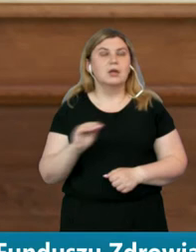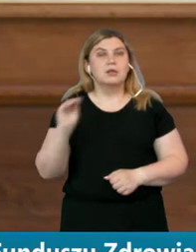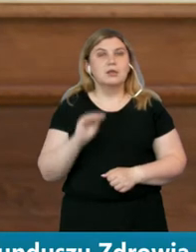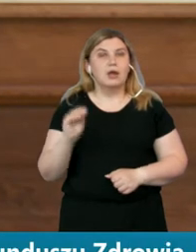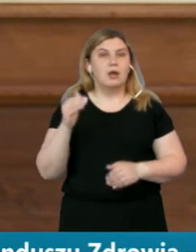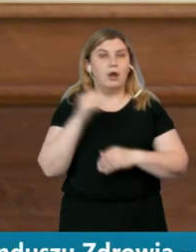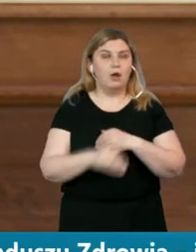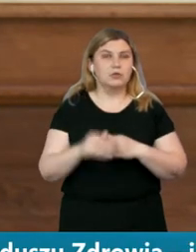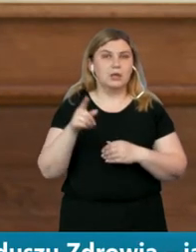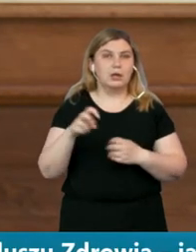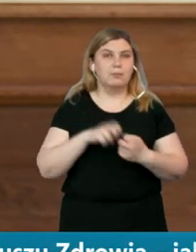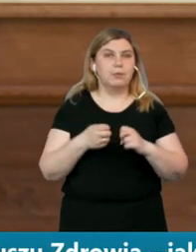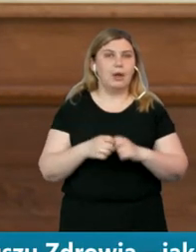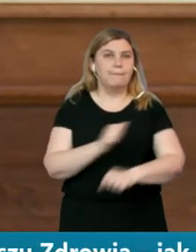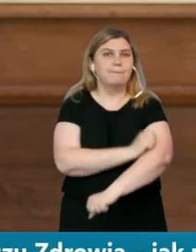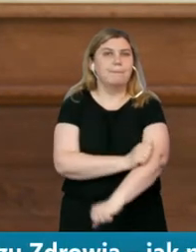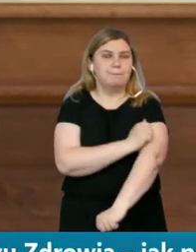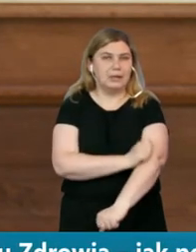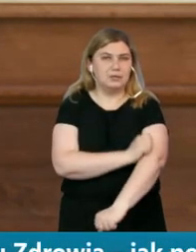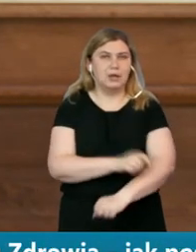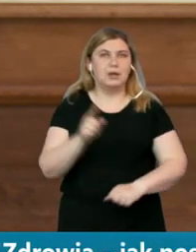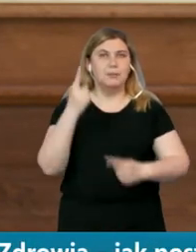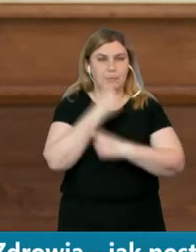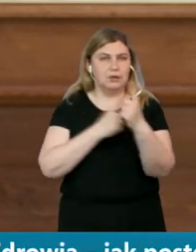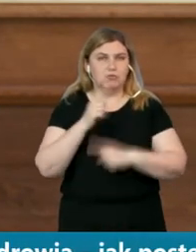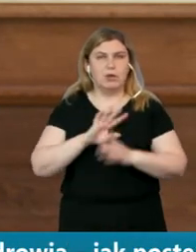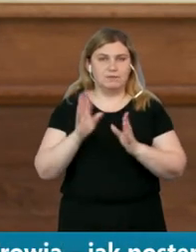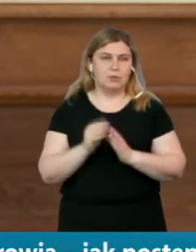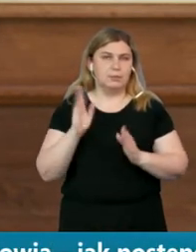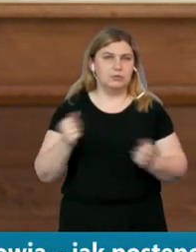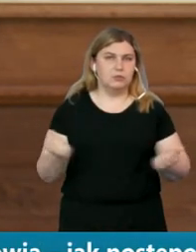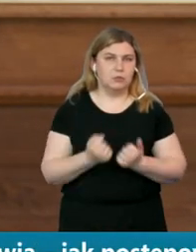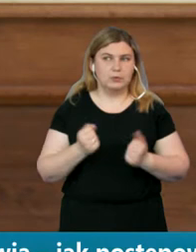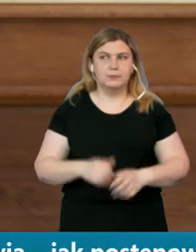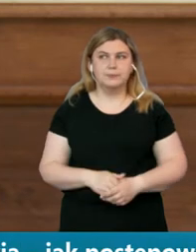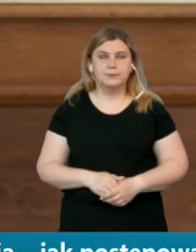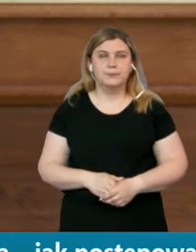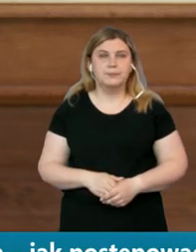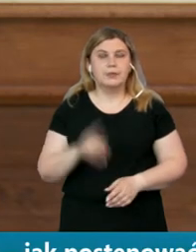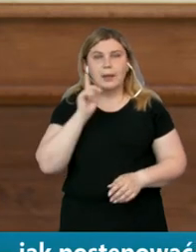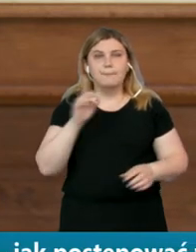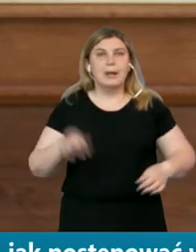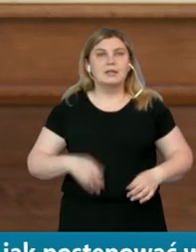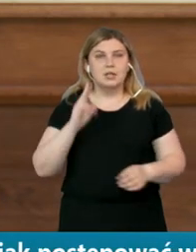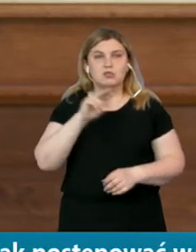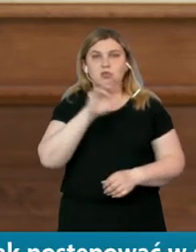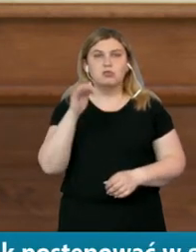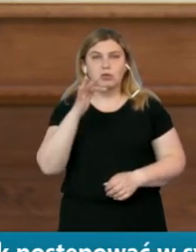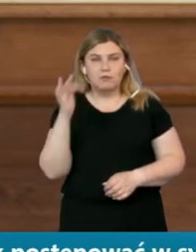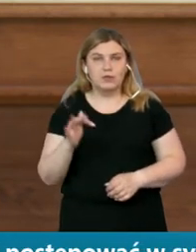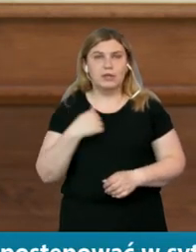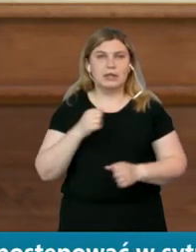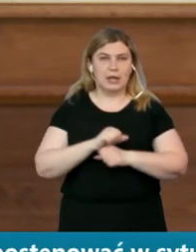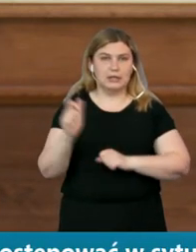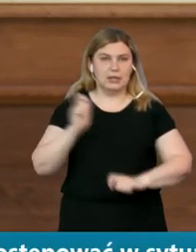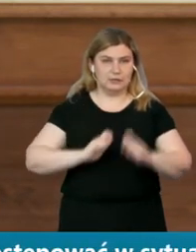ostatni problem rozwiązujemy z basenem i myślę, że będzie już wszystko sprawnie działało. Pan Krzysztof pisze, panie prezydencie, ja jestem zadowolony